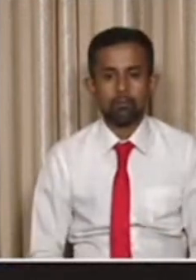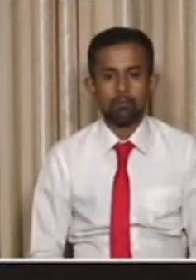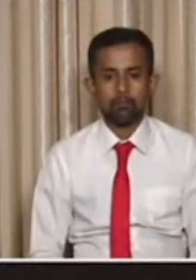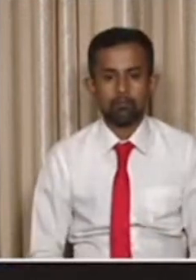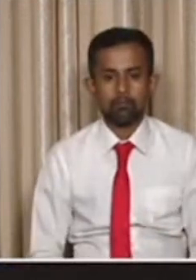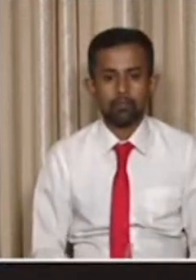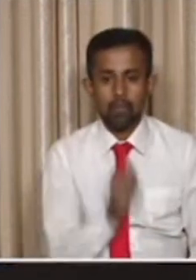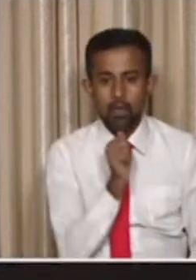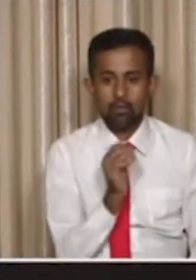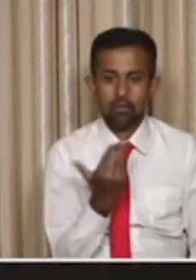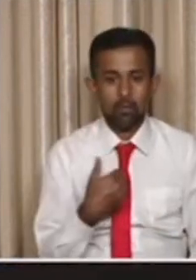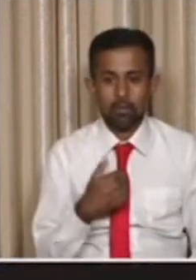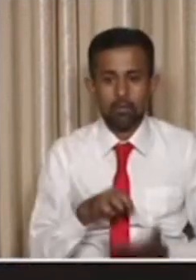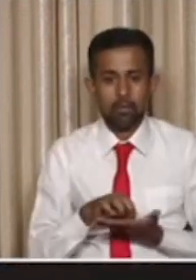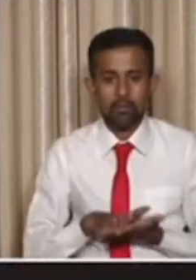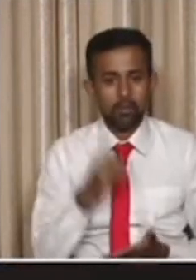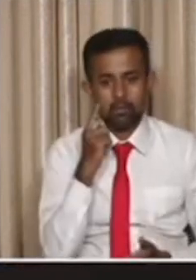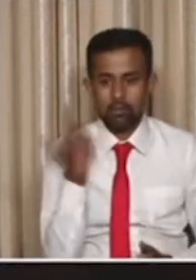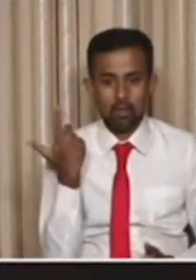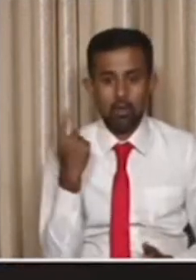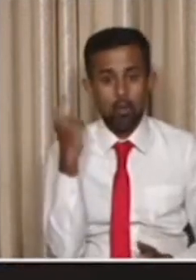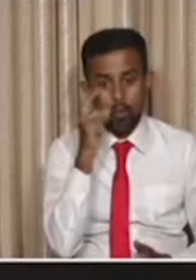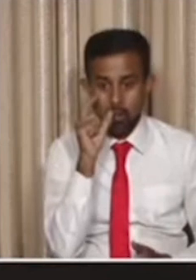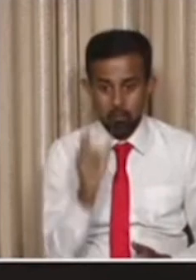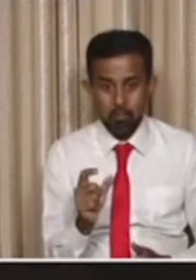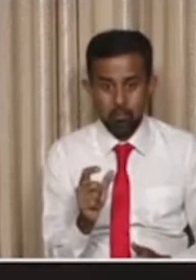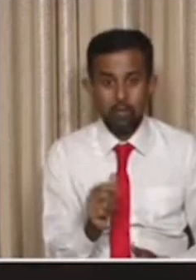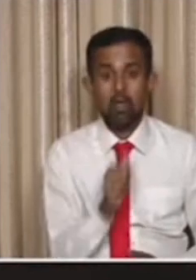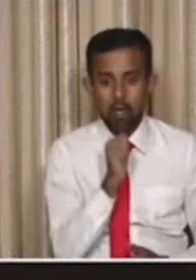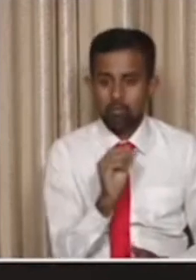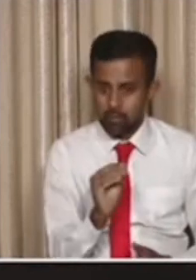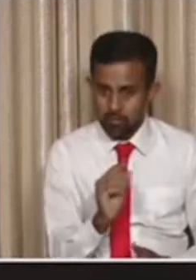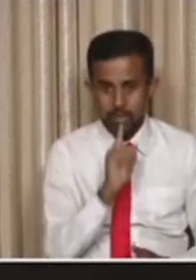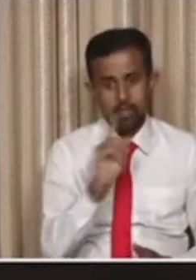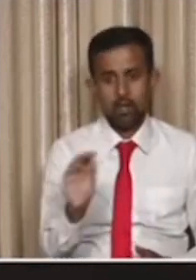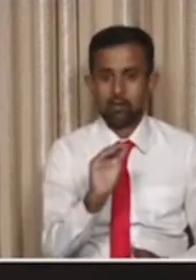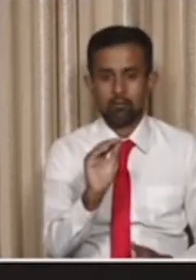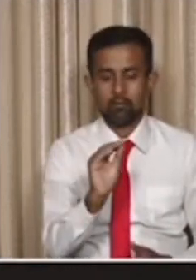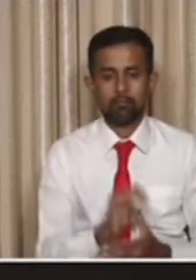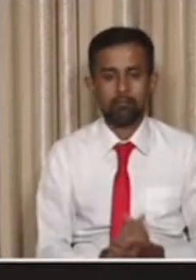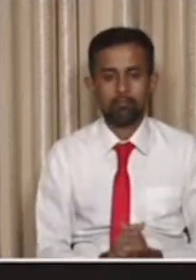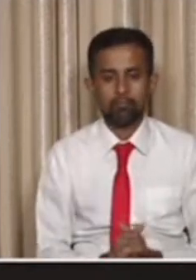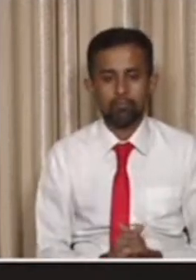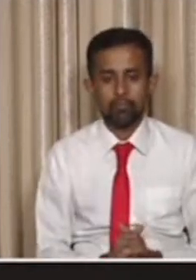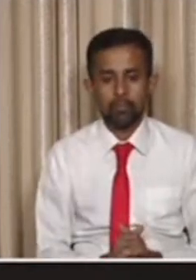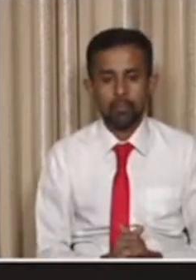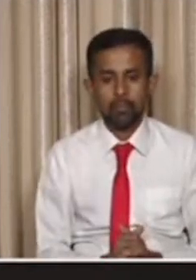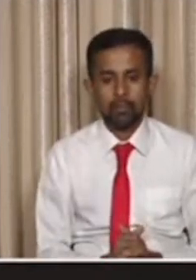Ika sattya dina dengan napi dahau dah ni naya, namu tegan aku elah balala. Sattya langku tu ma tu kian na. Enne karu kata mak tu ma tu ma